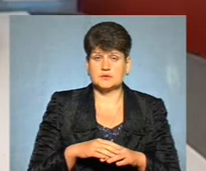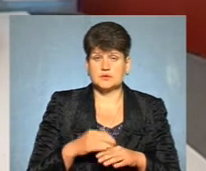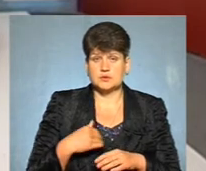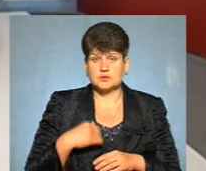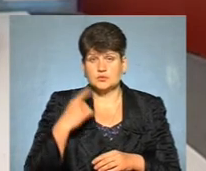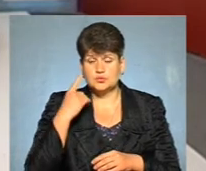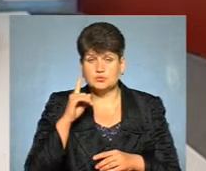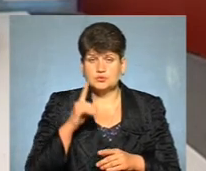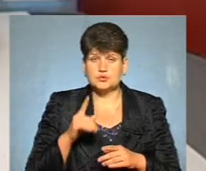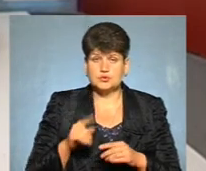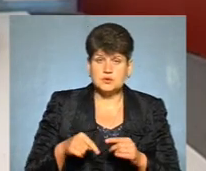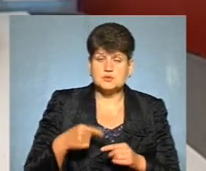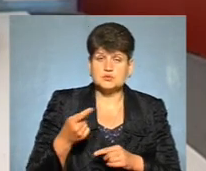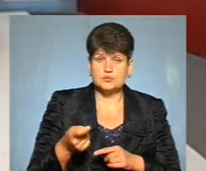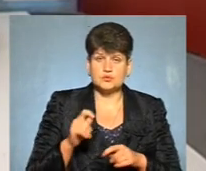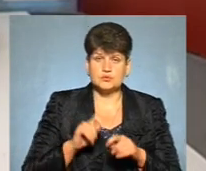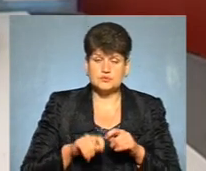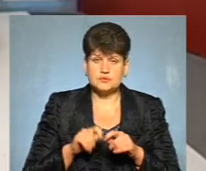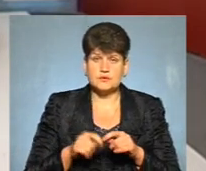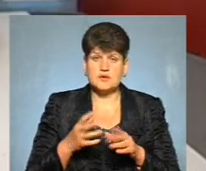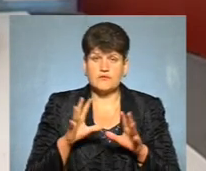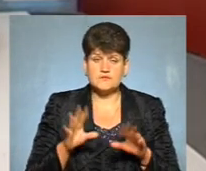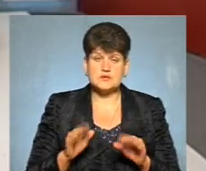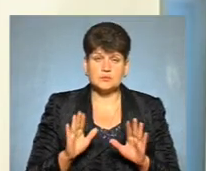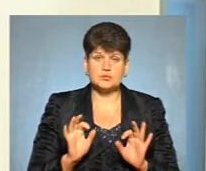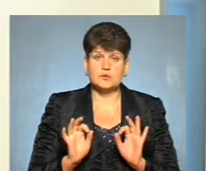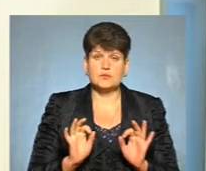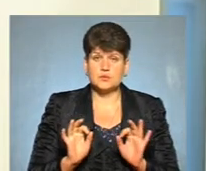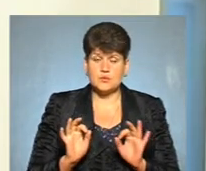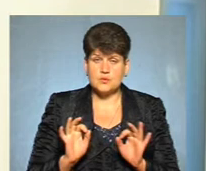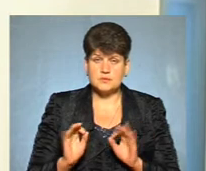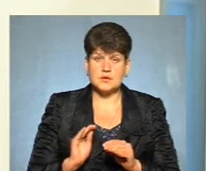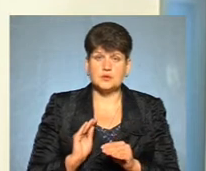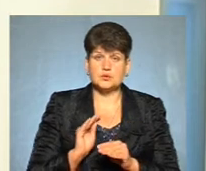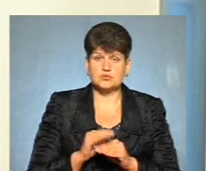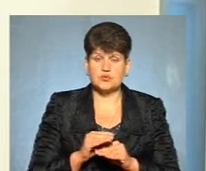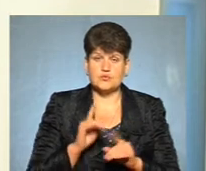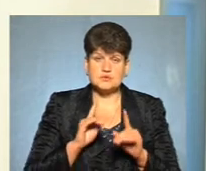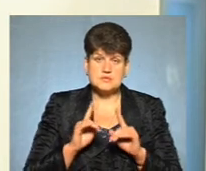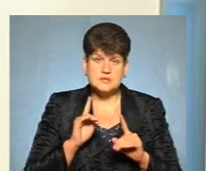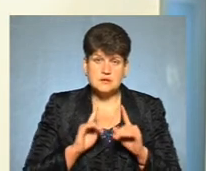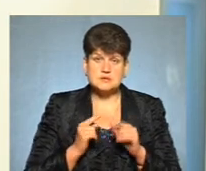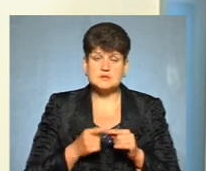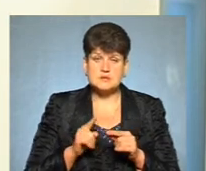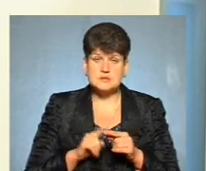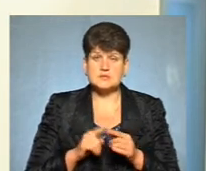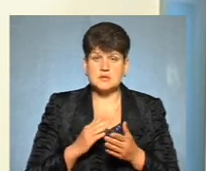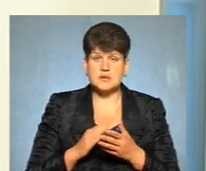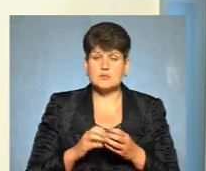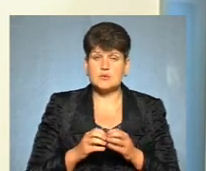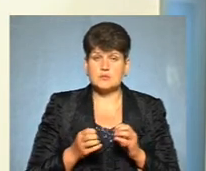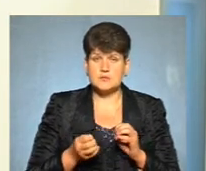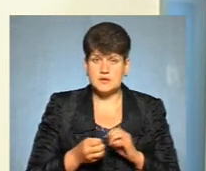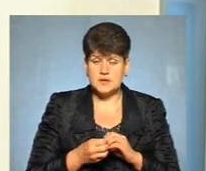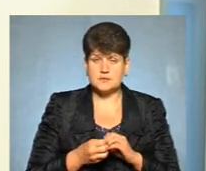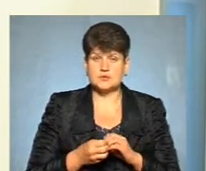що вже до наступного тестування все буде в нормі, у додаткову сесію. Таким чином, це є проблематично.